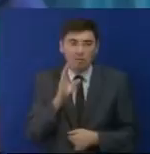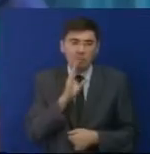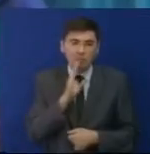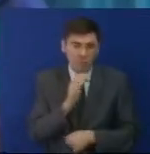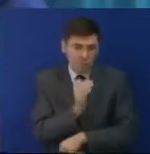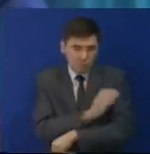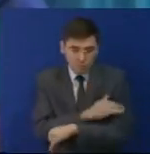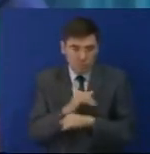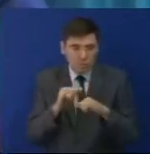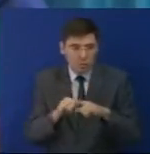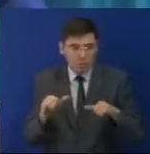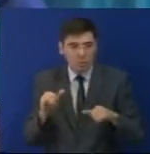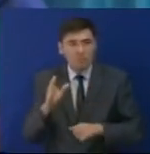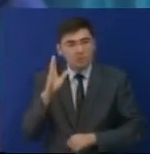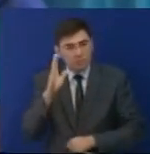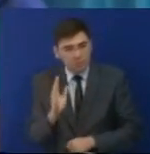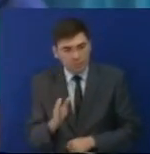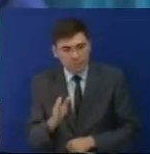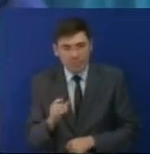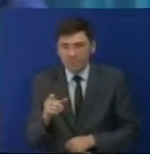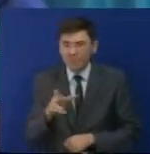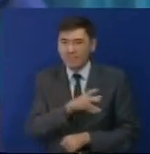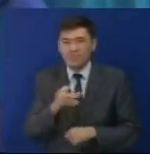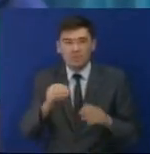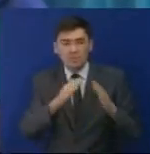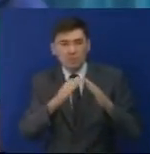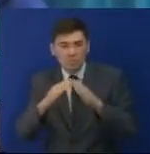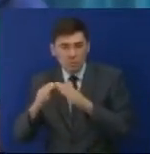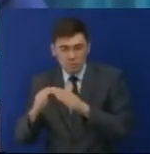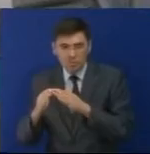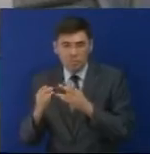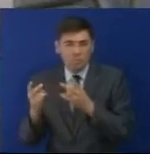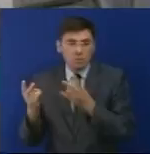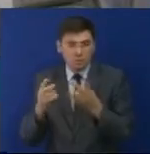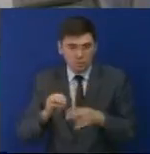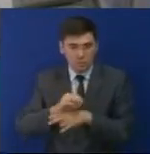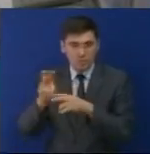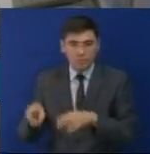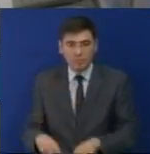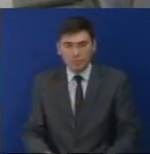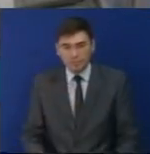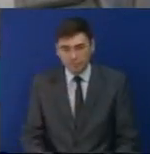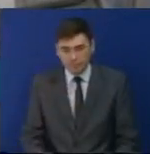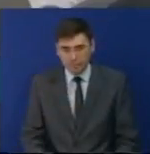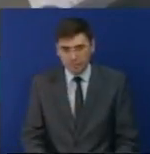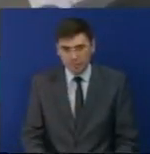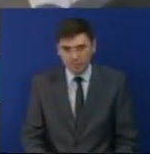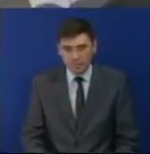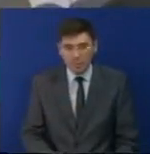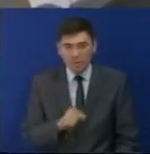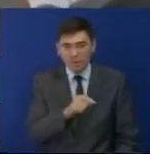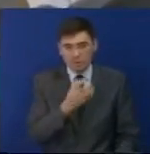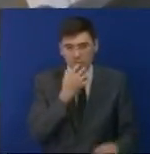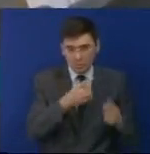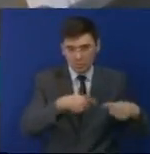мөлшерін де көбейтеміз, сонда мына үйлердің бәріне тиімді нәрсесін алатын болады. Атап өтерлігі, жылумен қамтушы кәсіпорын